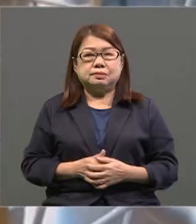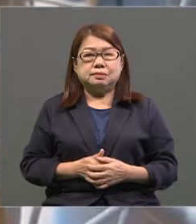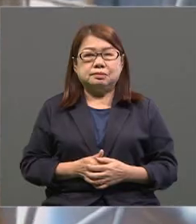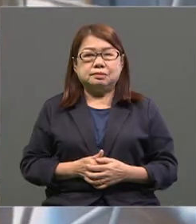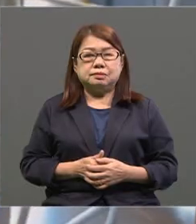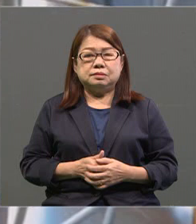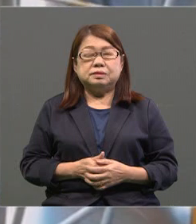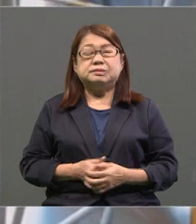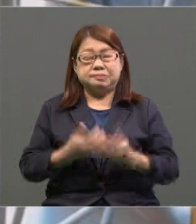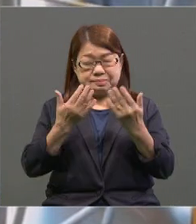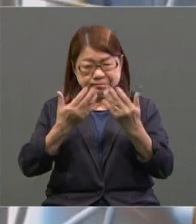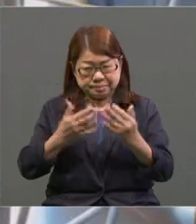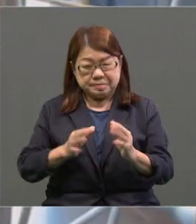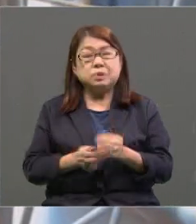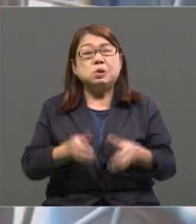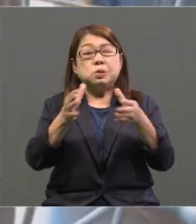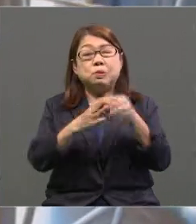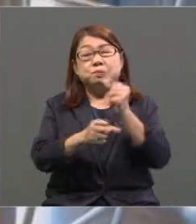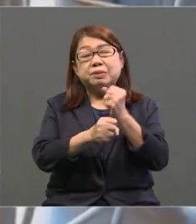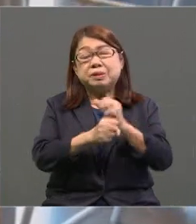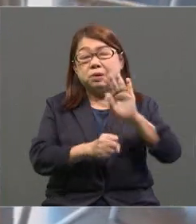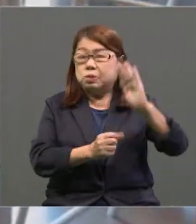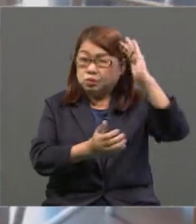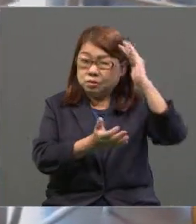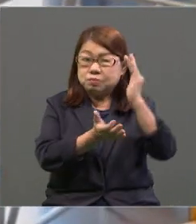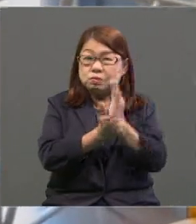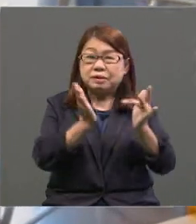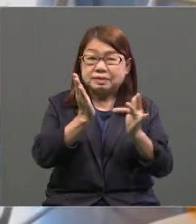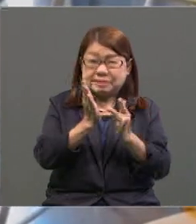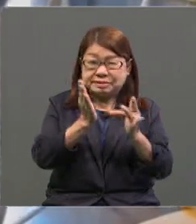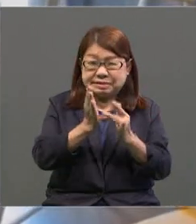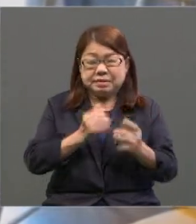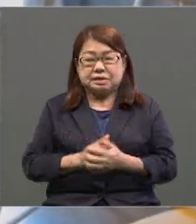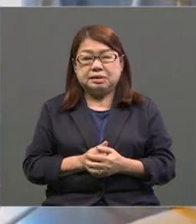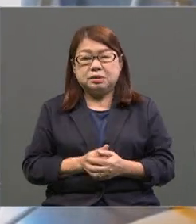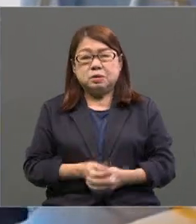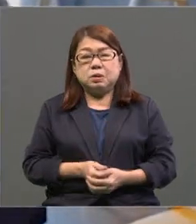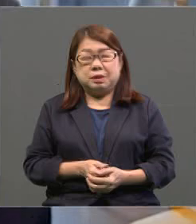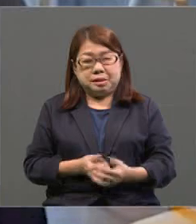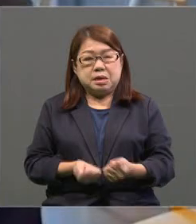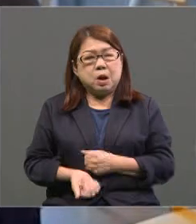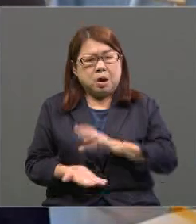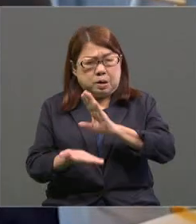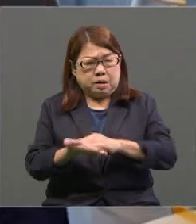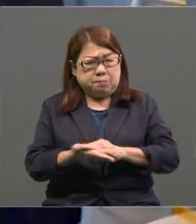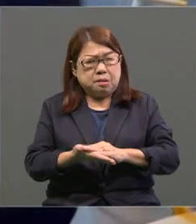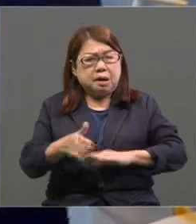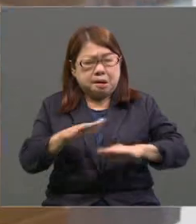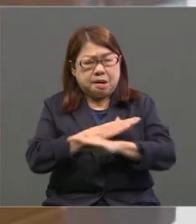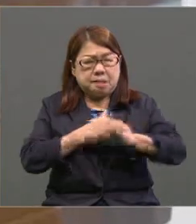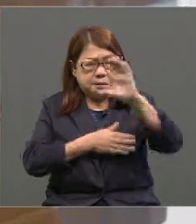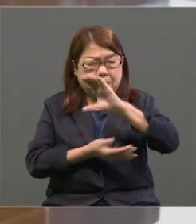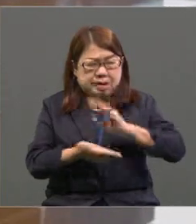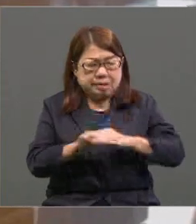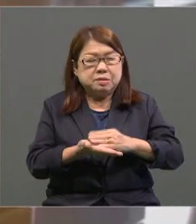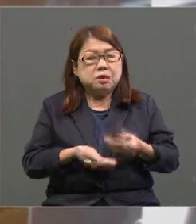ตนอกจากนี้เนี่ยนะครับคณะทำงานสืบสวนสอบสวนคดีมาเกา 888เากำลังเตรียมรวบรวมหลักฐานให้พนักงานสอบสวน